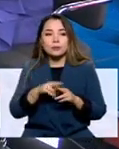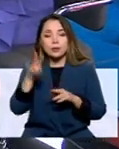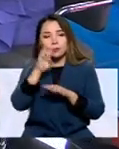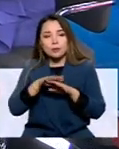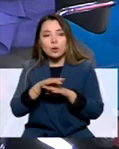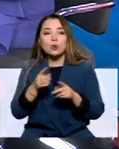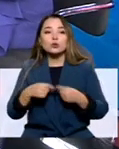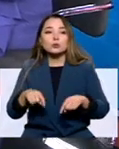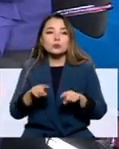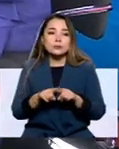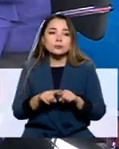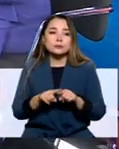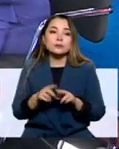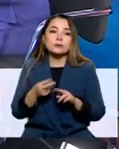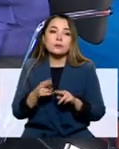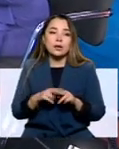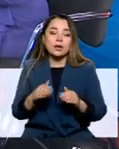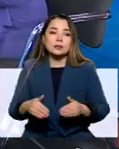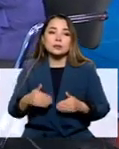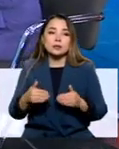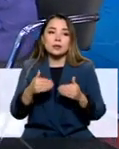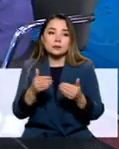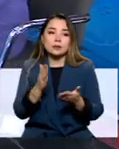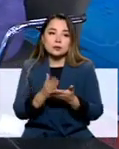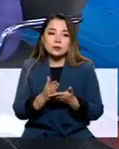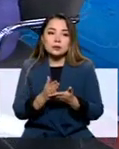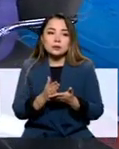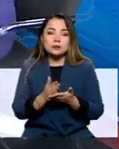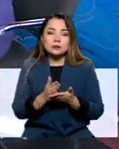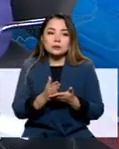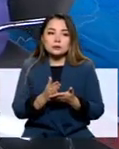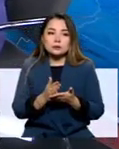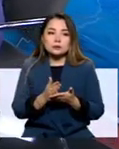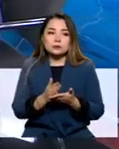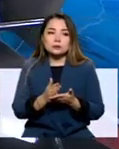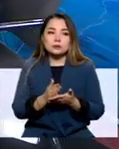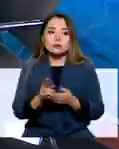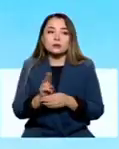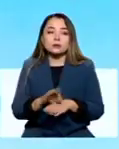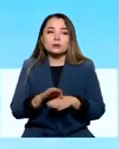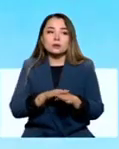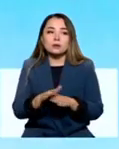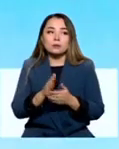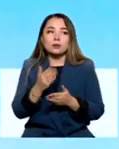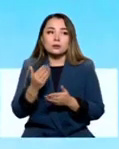мамлекеттери уюму бул этапта мындай бир түзүүчүлүк,